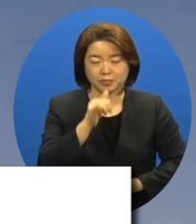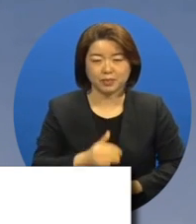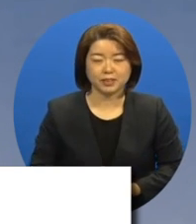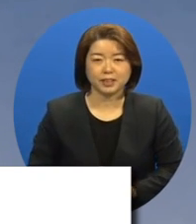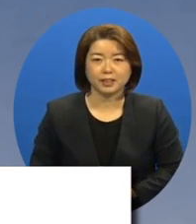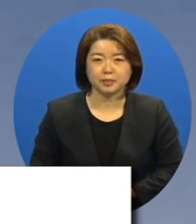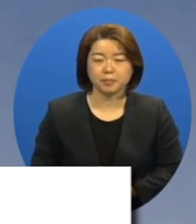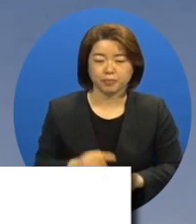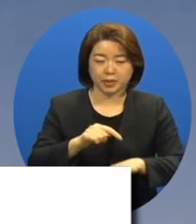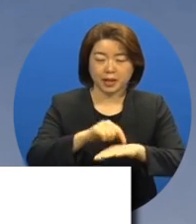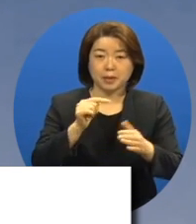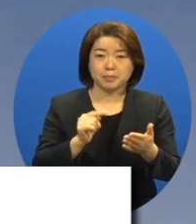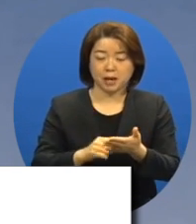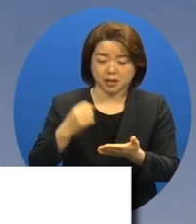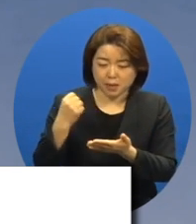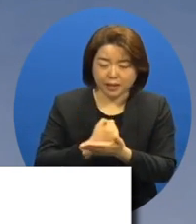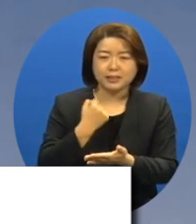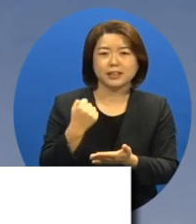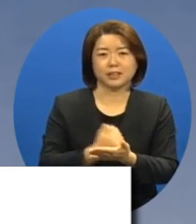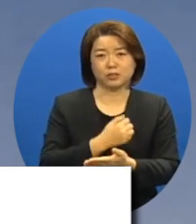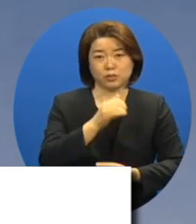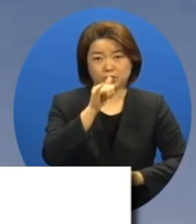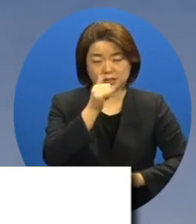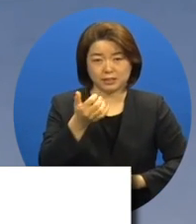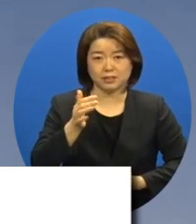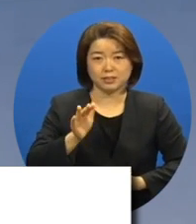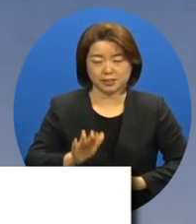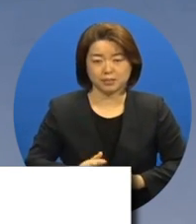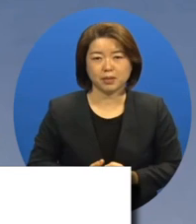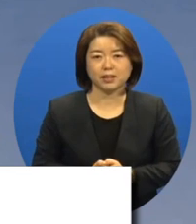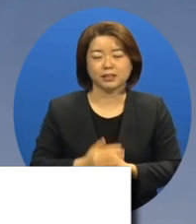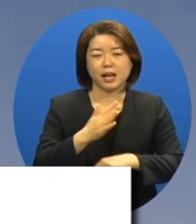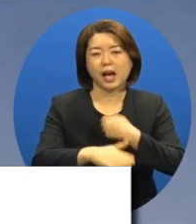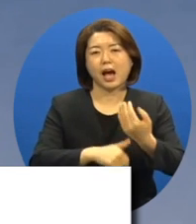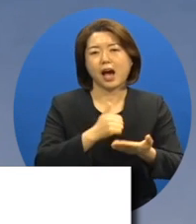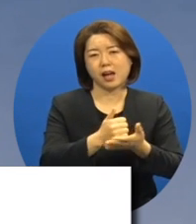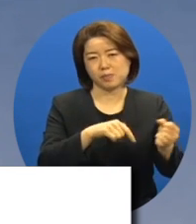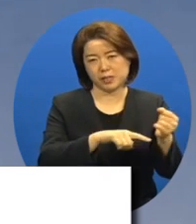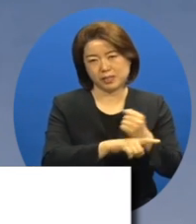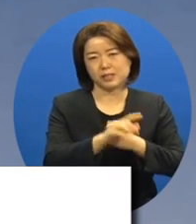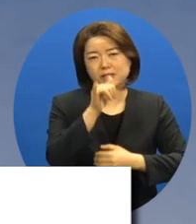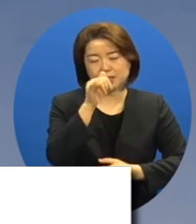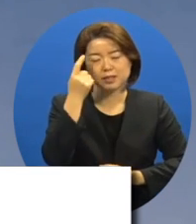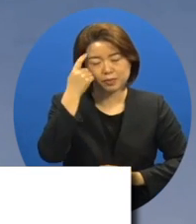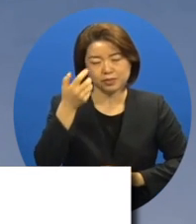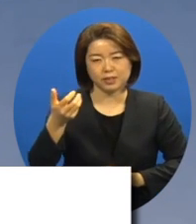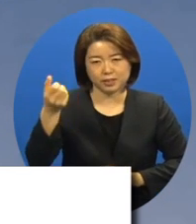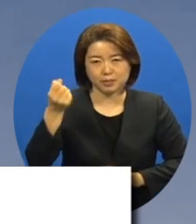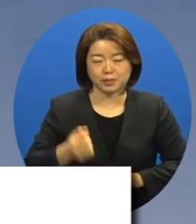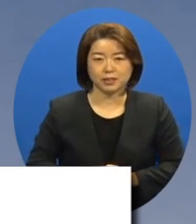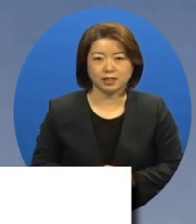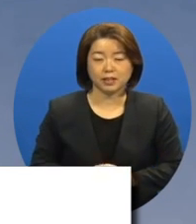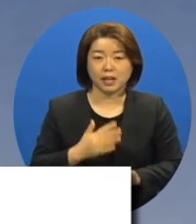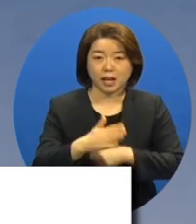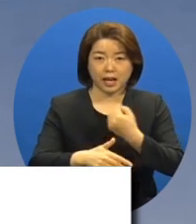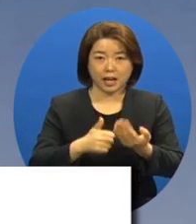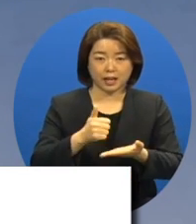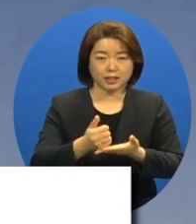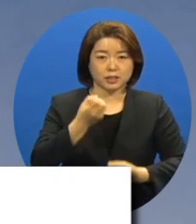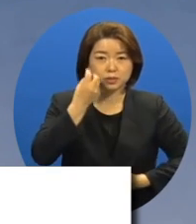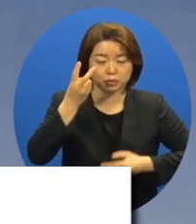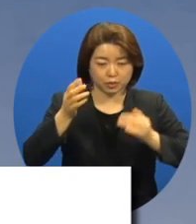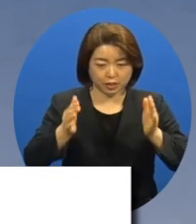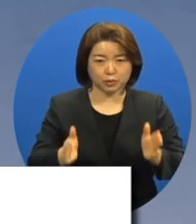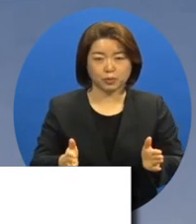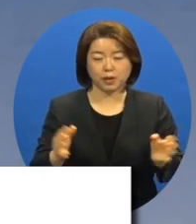아 마음이 안타까웠지만 하나님의 섭리의 도 있었다고 생각이 듭니다 하나님이 두 달 동안 모여